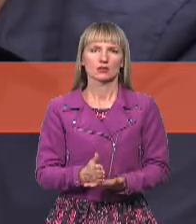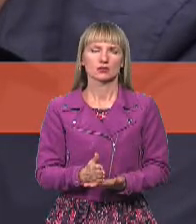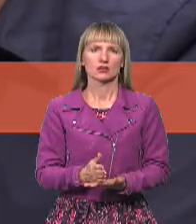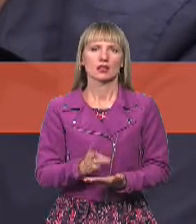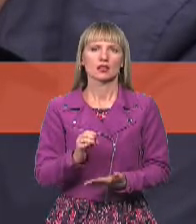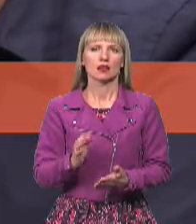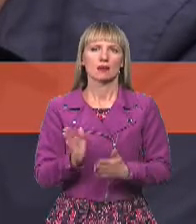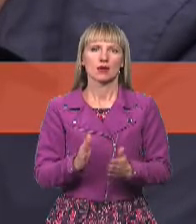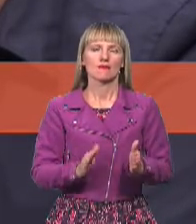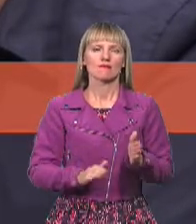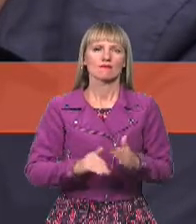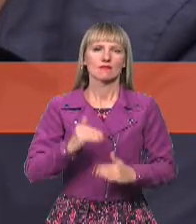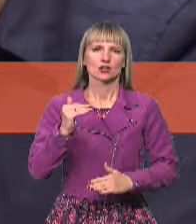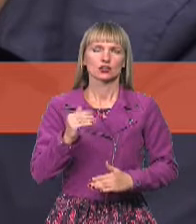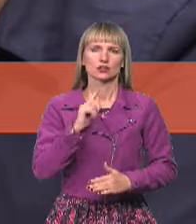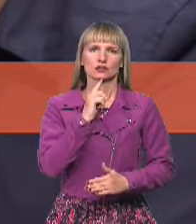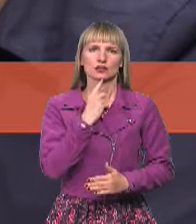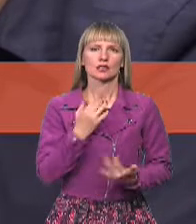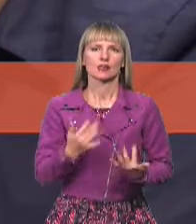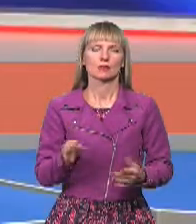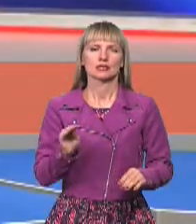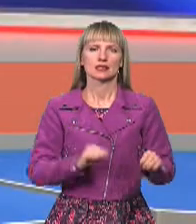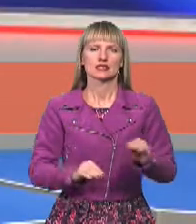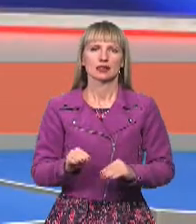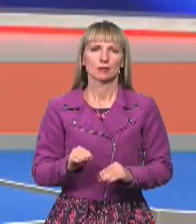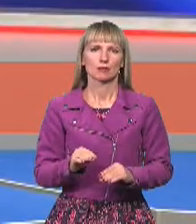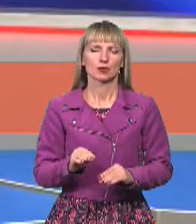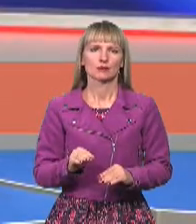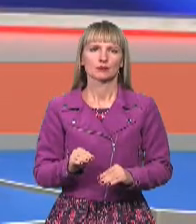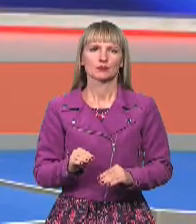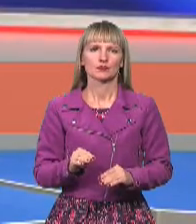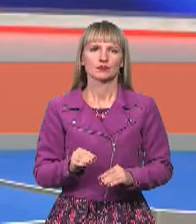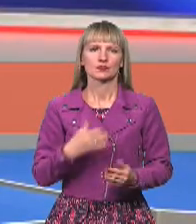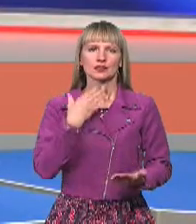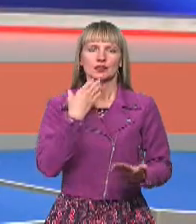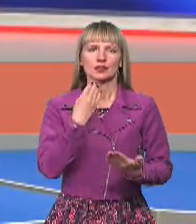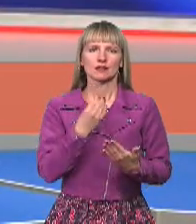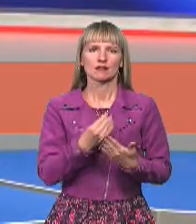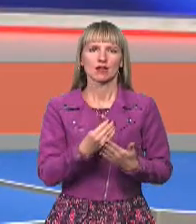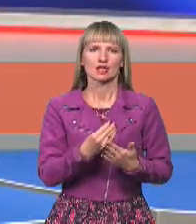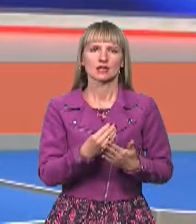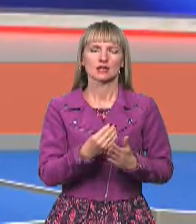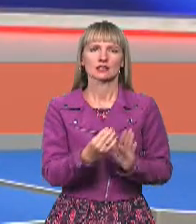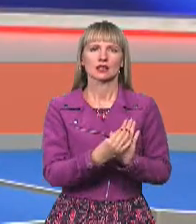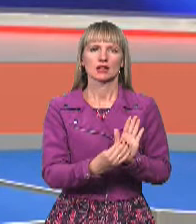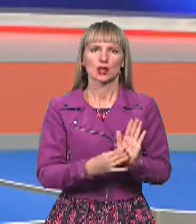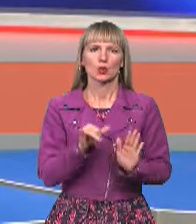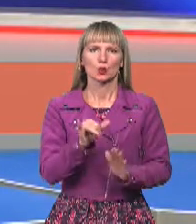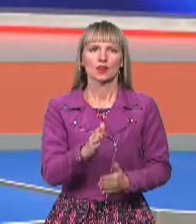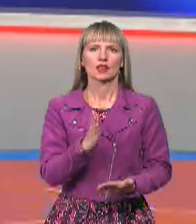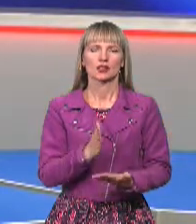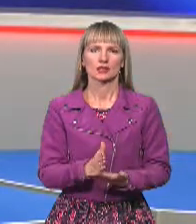Есть на порядок выше, сложнее и требовательные системы. Свои стандарты у них есть, вплоть до того,